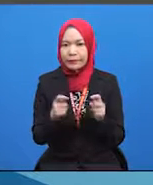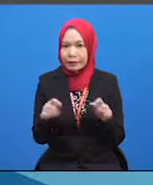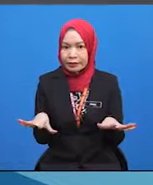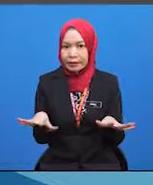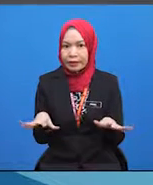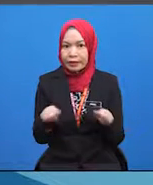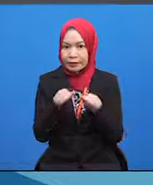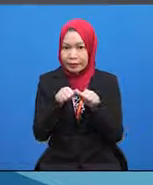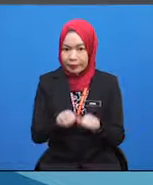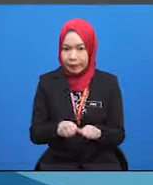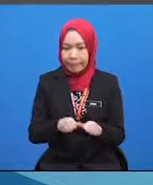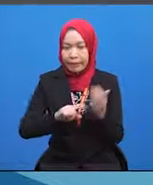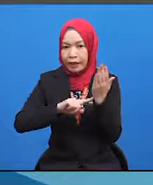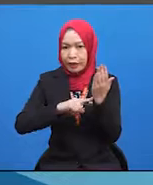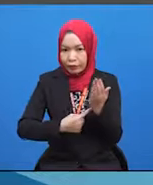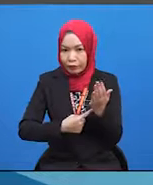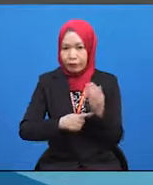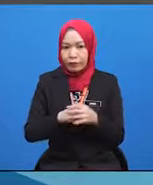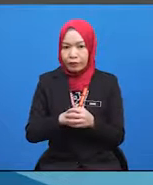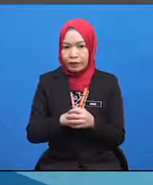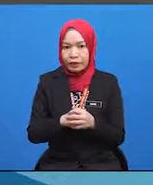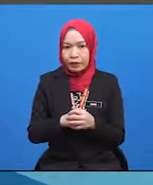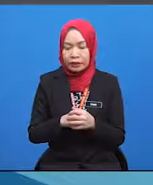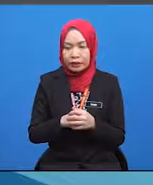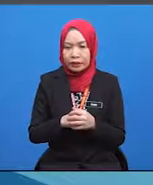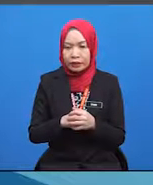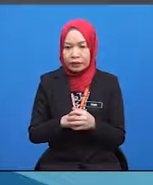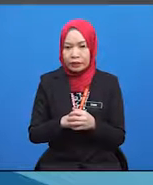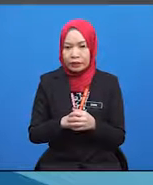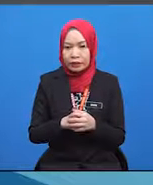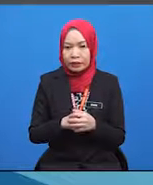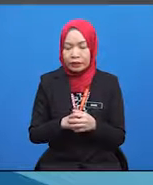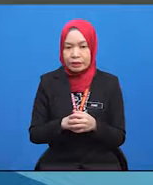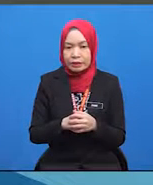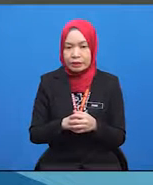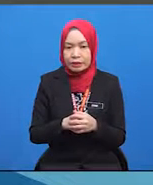menetapkan poin mula, proses tracing image boleh dimulakan.